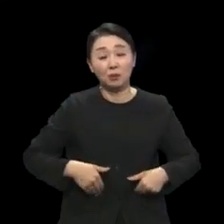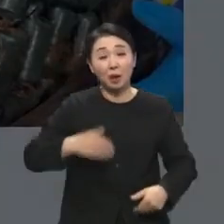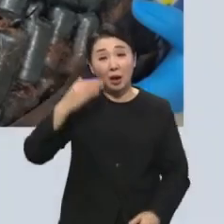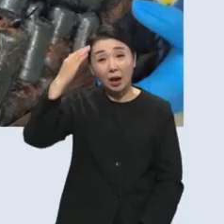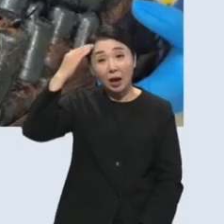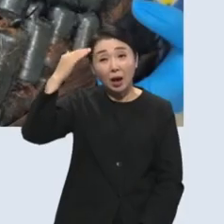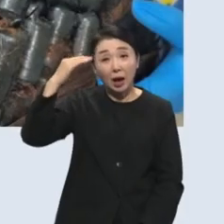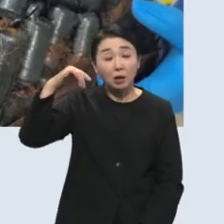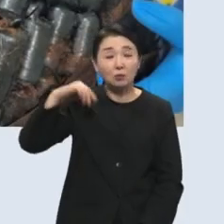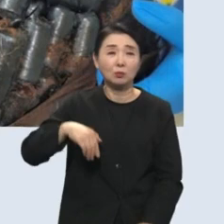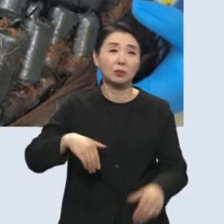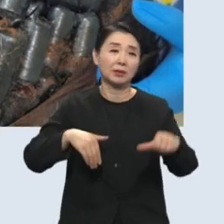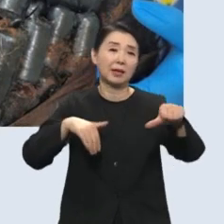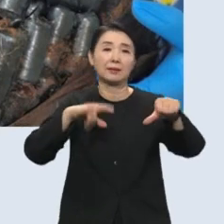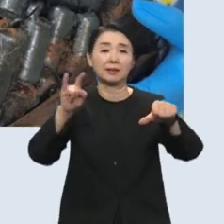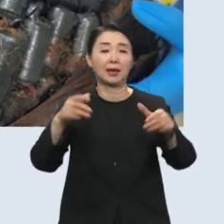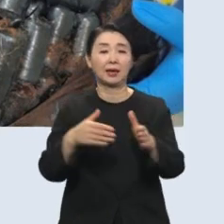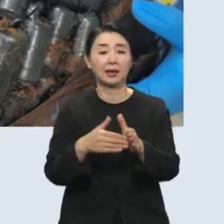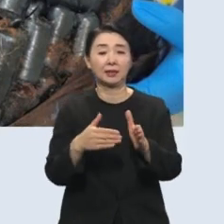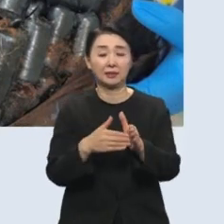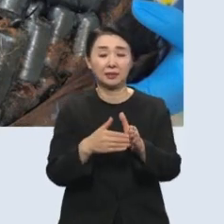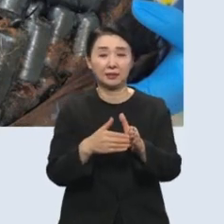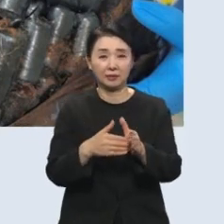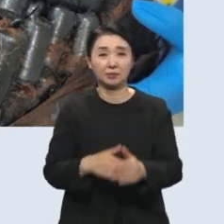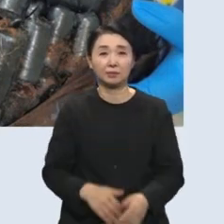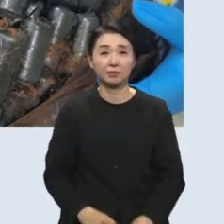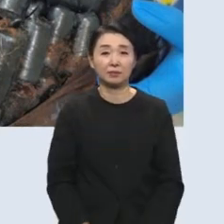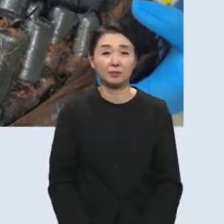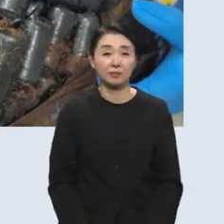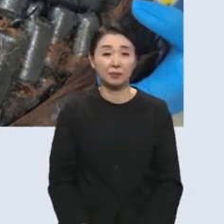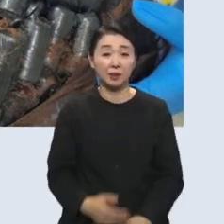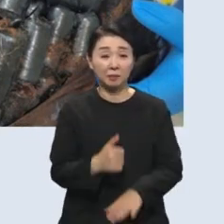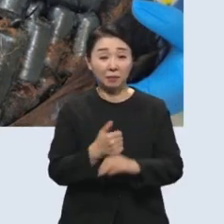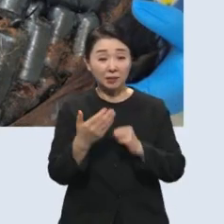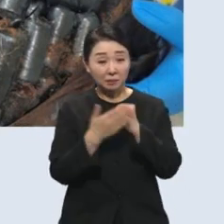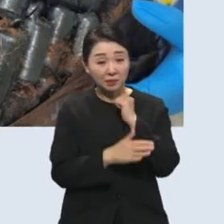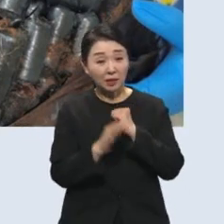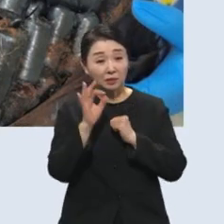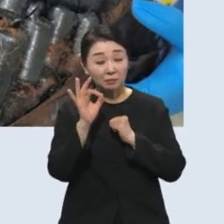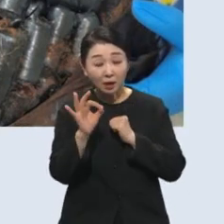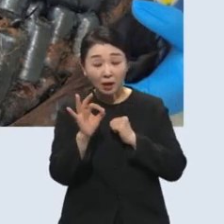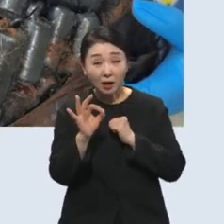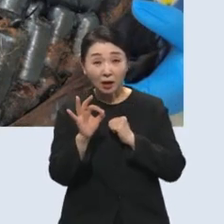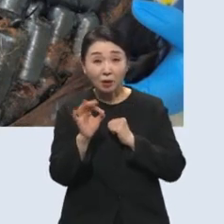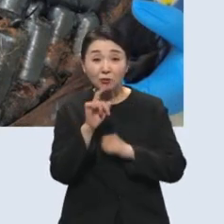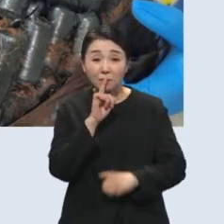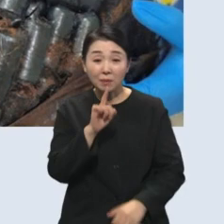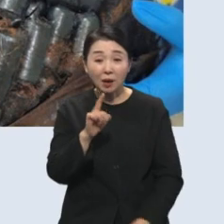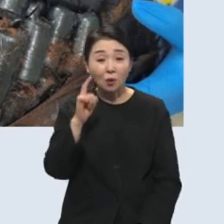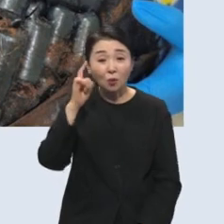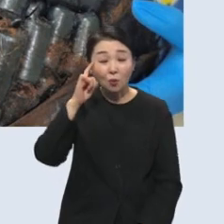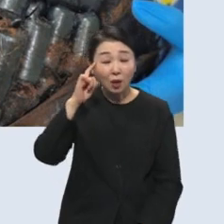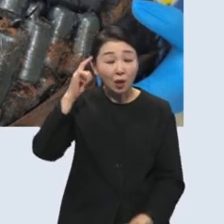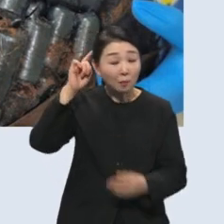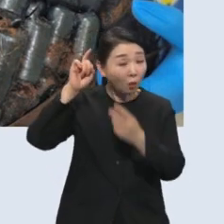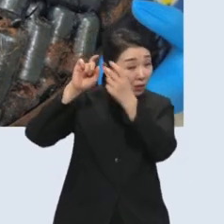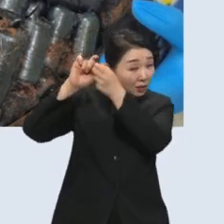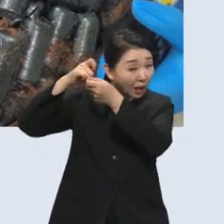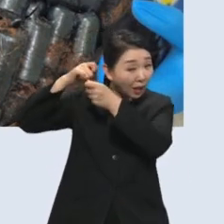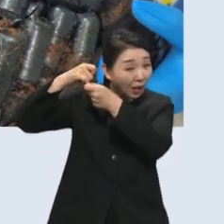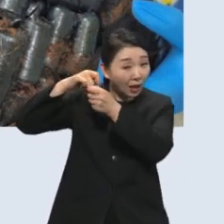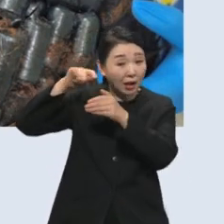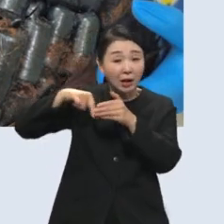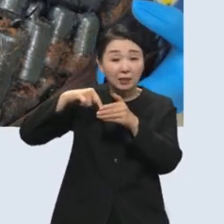다섯대 분이 좀 안 되기 때문에 사 통과할 수도 있고요네 지금 마지막에 본 사진 같은 경우에는 이제 우리가 흔히 말하는 헤어롤 이제 머리 많은 거